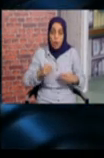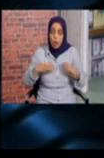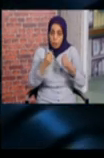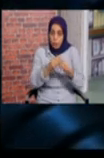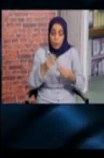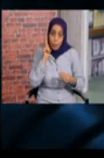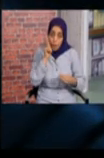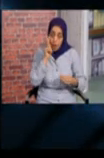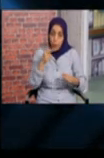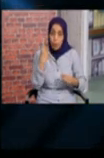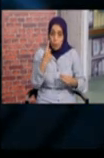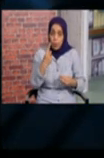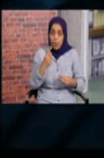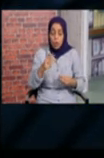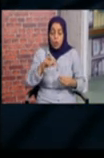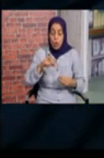بالمؤشر ب